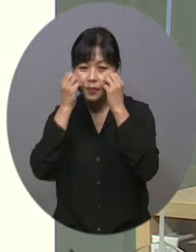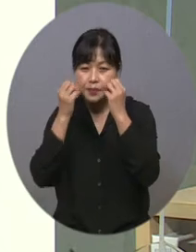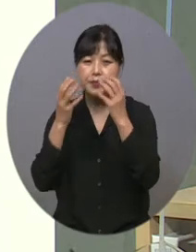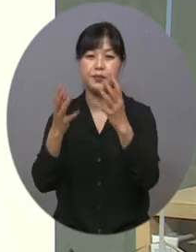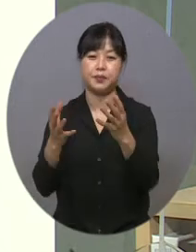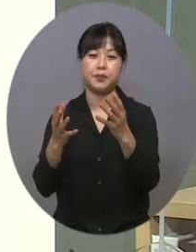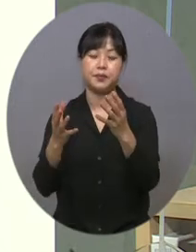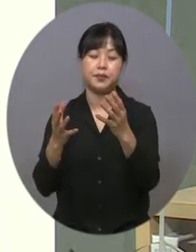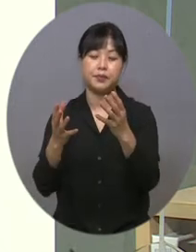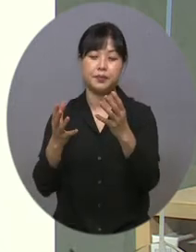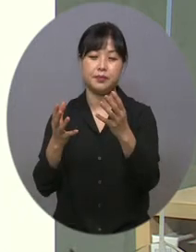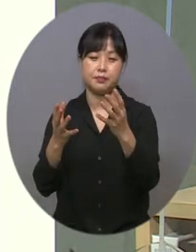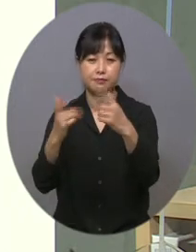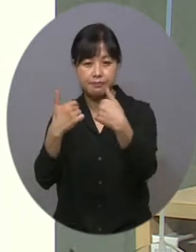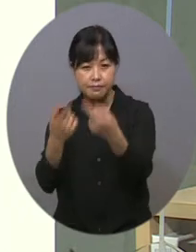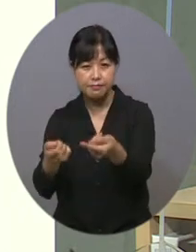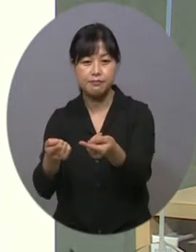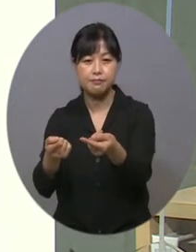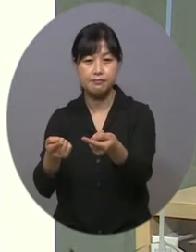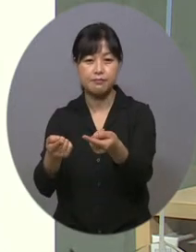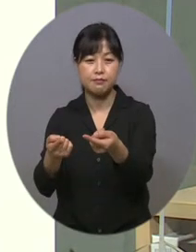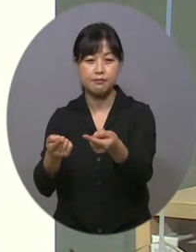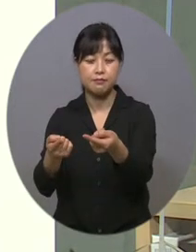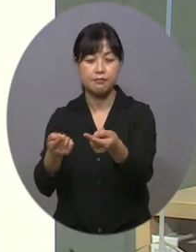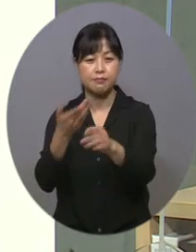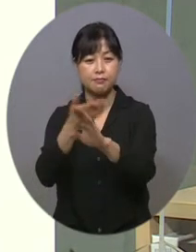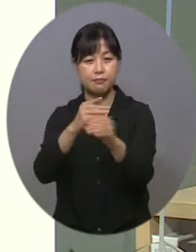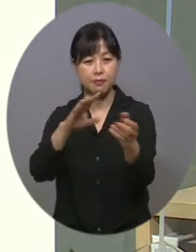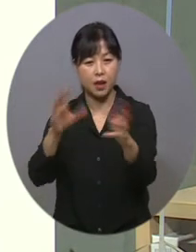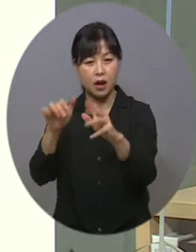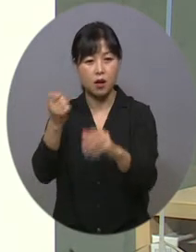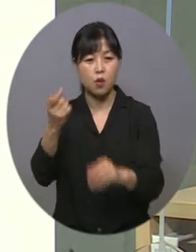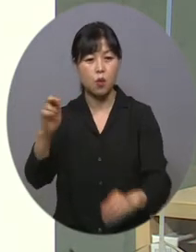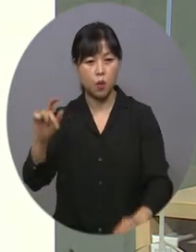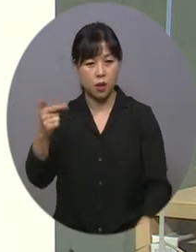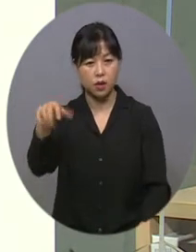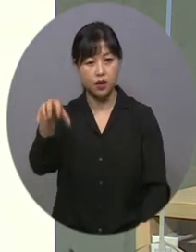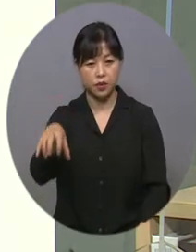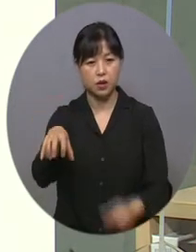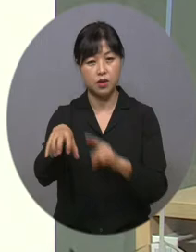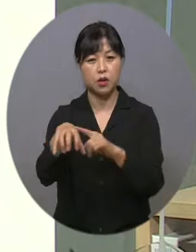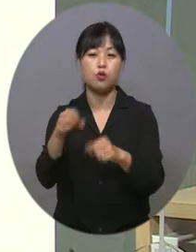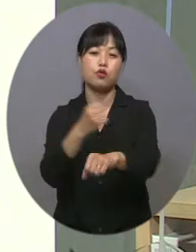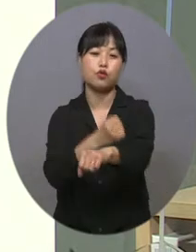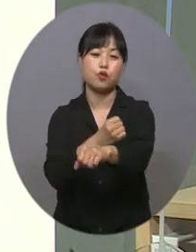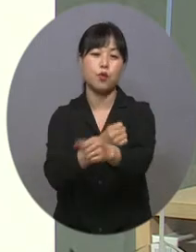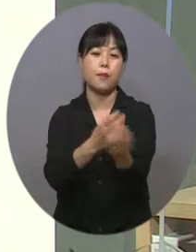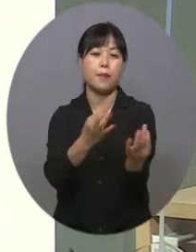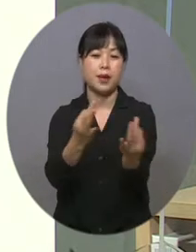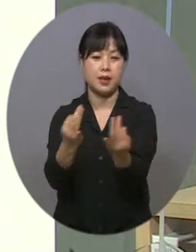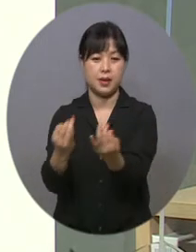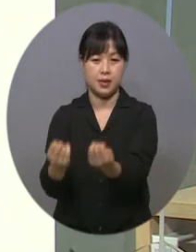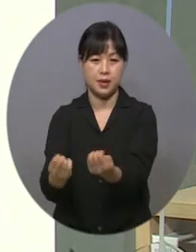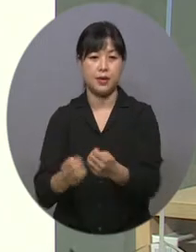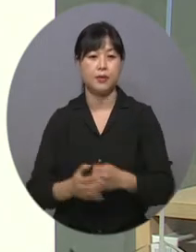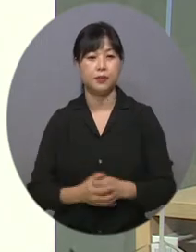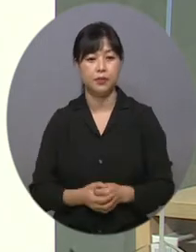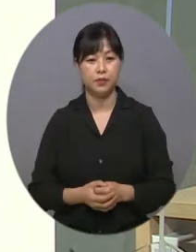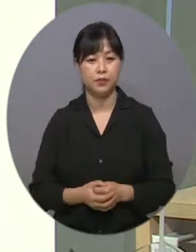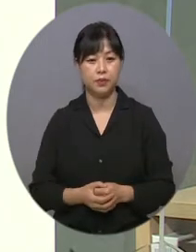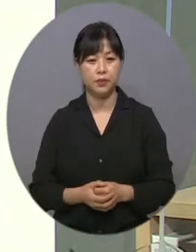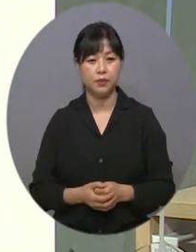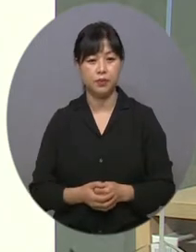위해서라든가 해외 공간에서 많은 분들이 수고를 하고 계시기 때문에 우리에겐